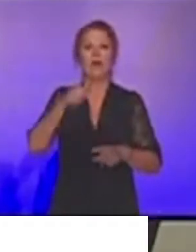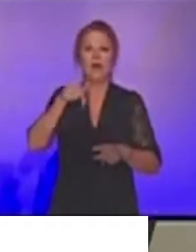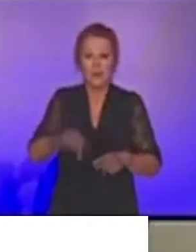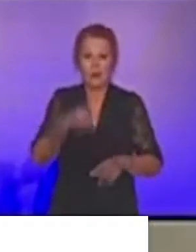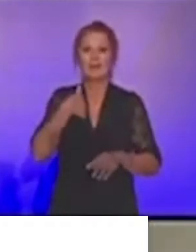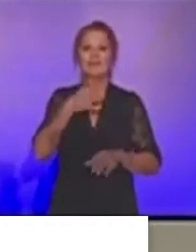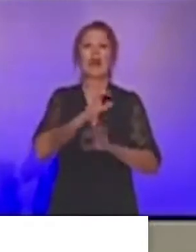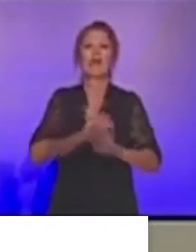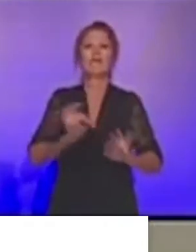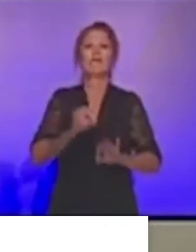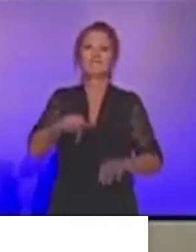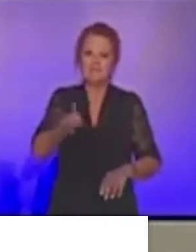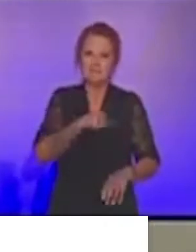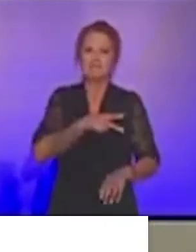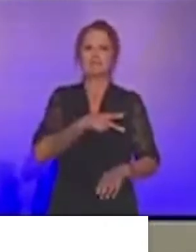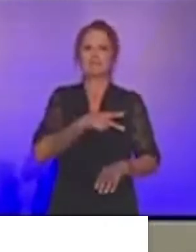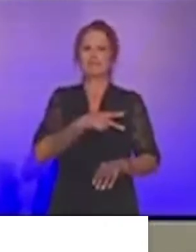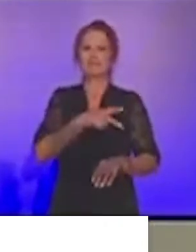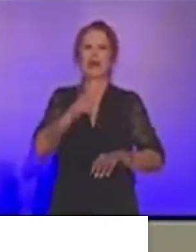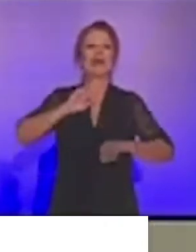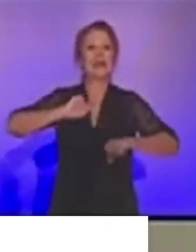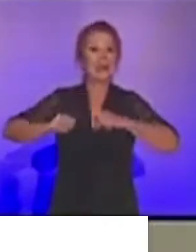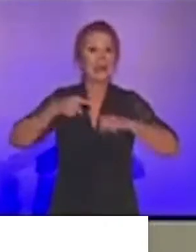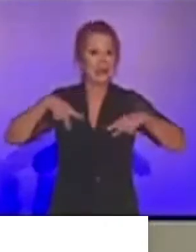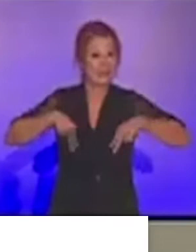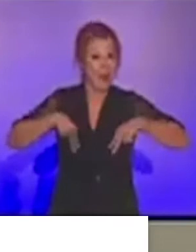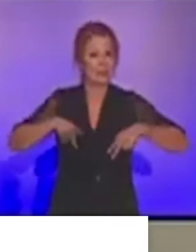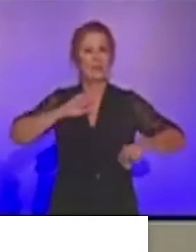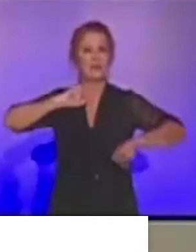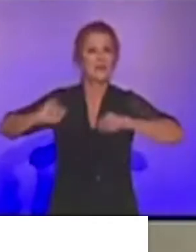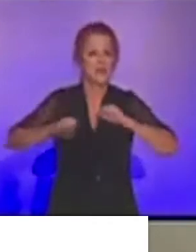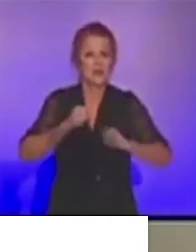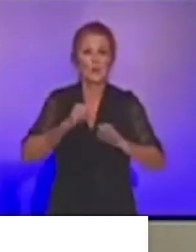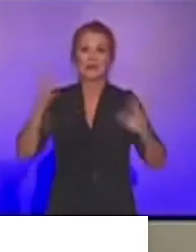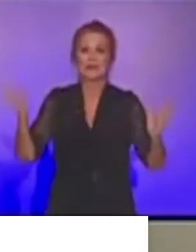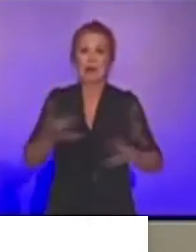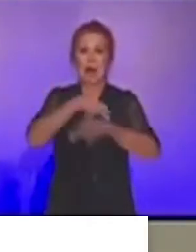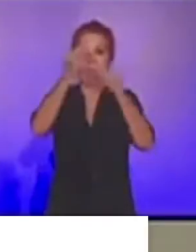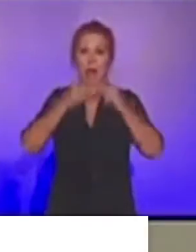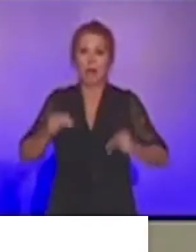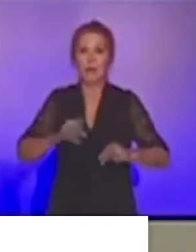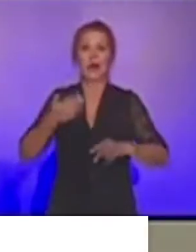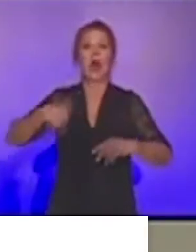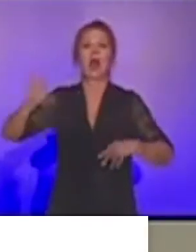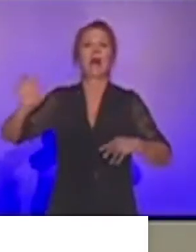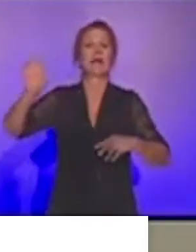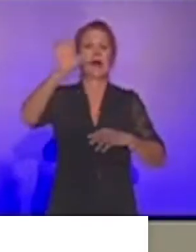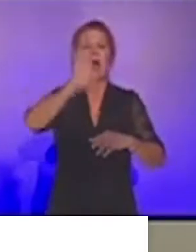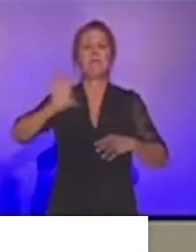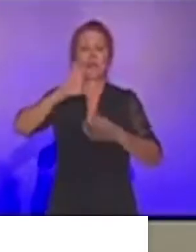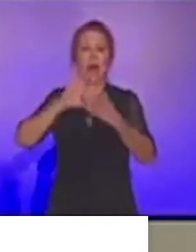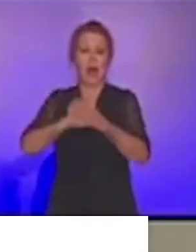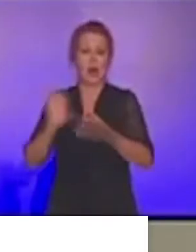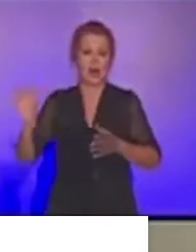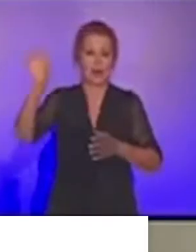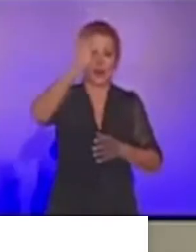επιβεβαιώθηκε. Η προσπάθεια της κυβέρνησης να εμφανίσει καλύτερες επιδόσεις από τα άλλα κράτη μέλη της